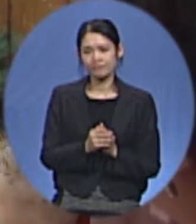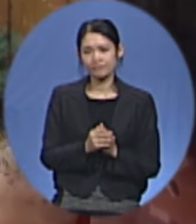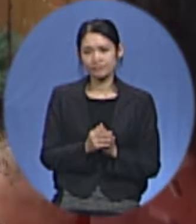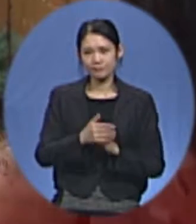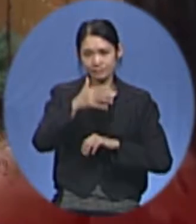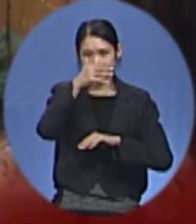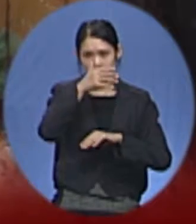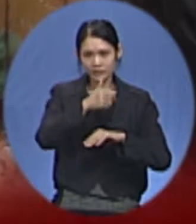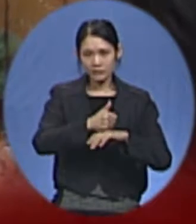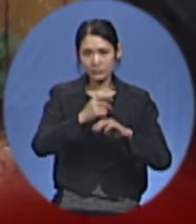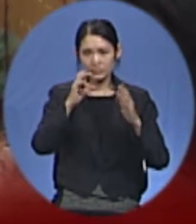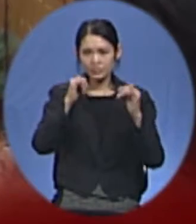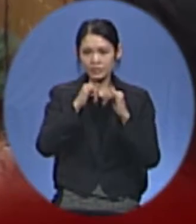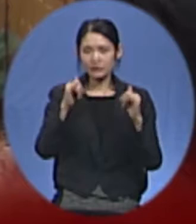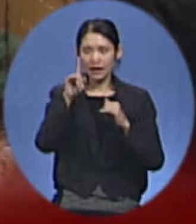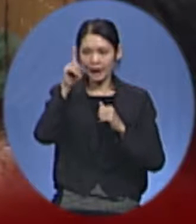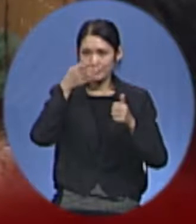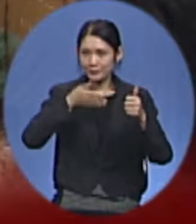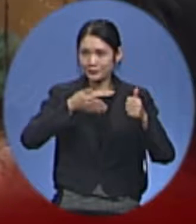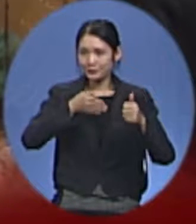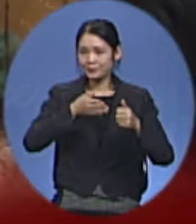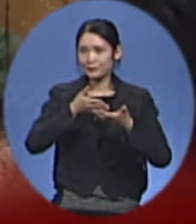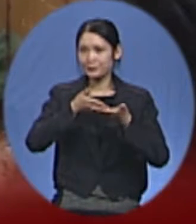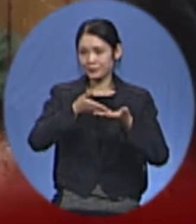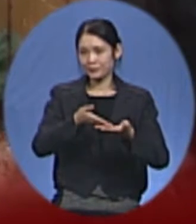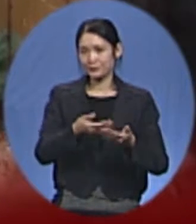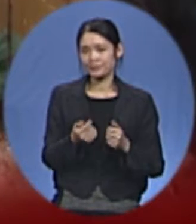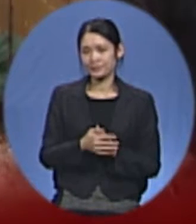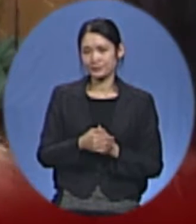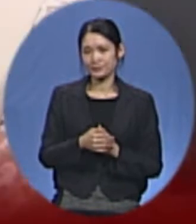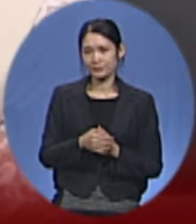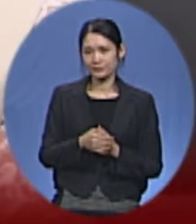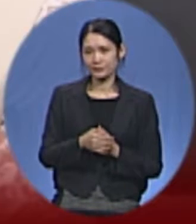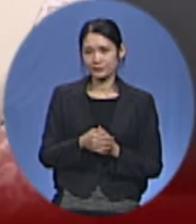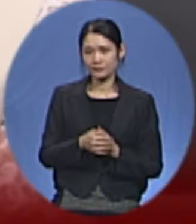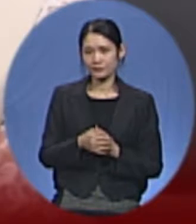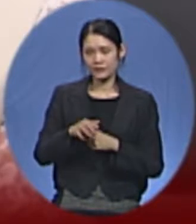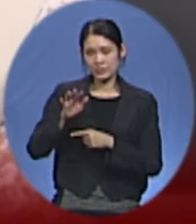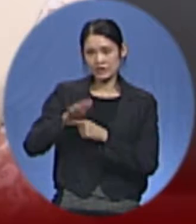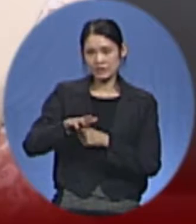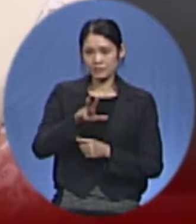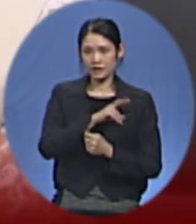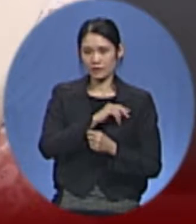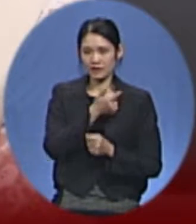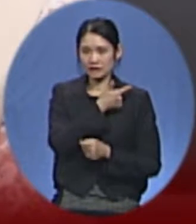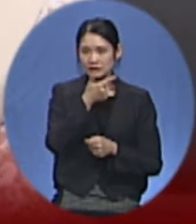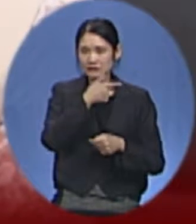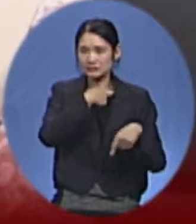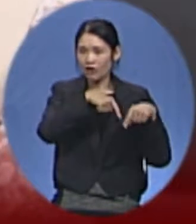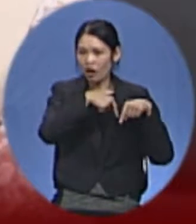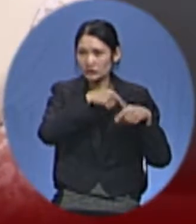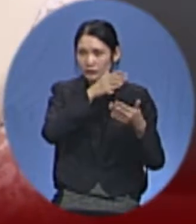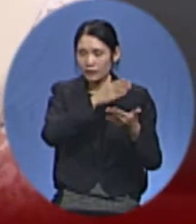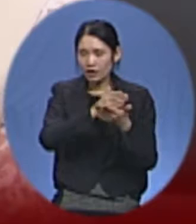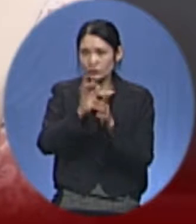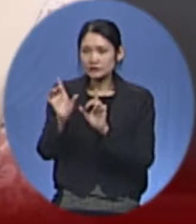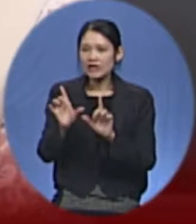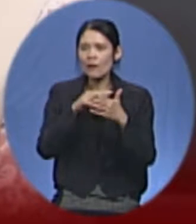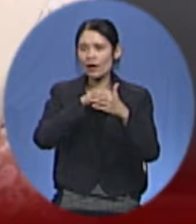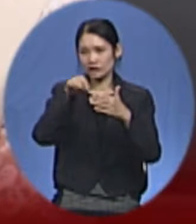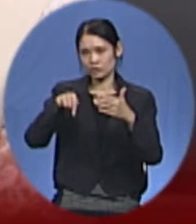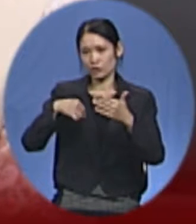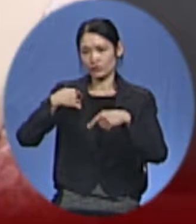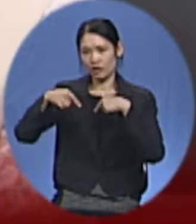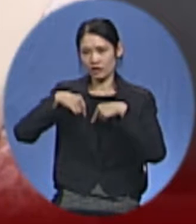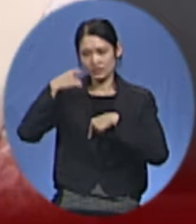네. 끝으로 우리 시민분들께 한 말씀 부탁을 좀 드립니다. 지방의회는 큰 정치가 아니라 생활 속의